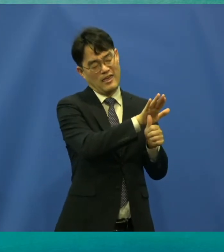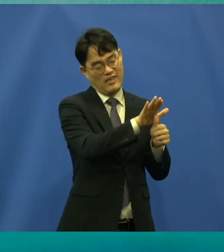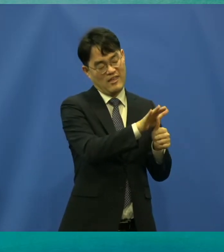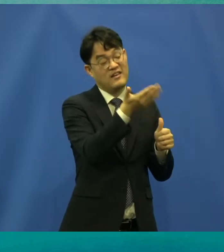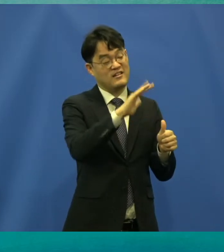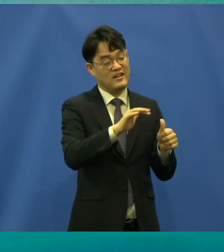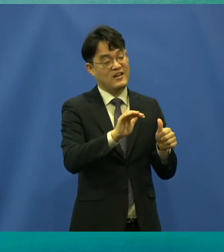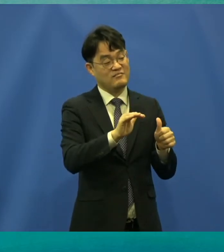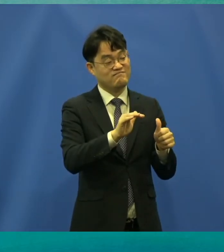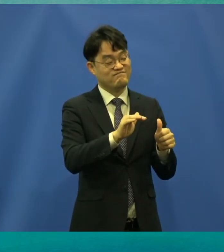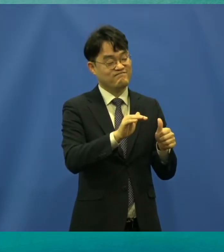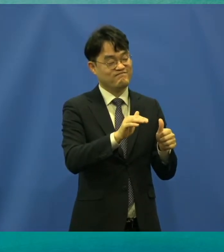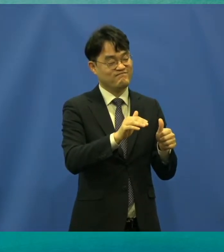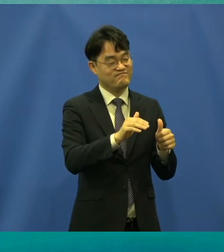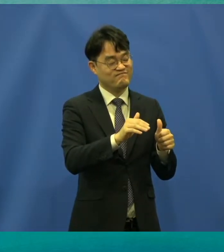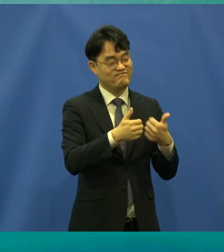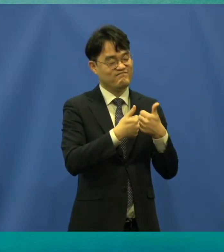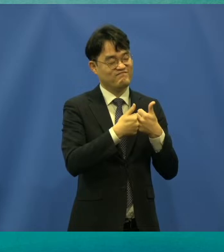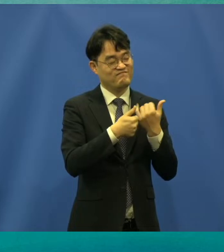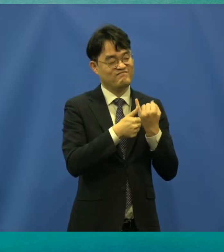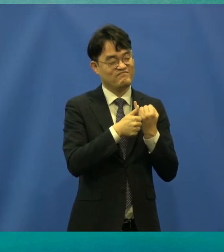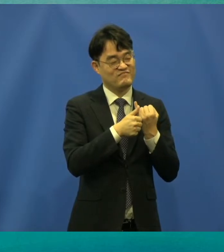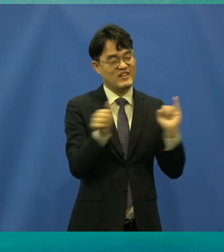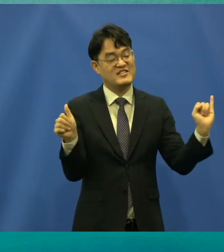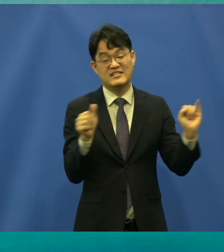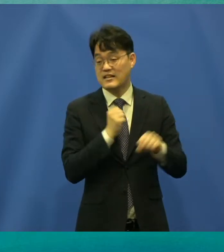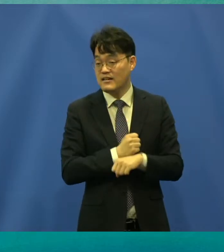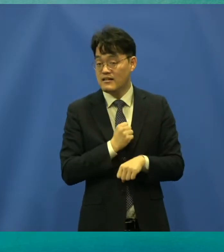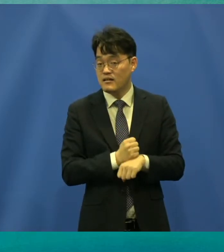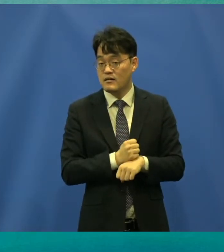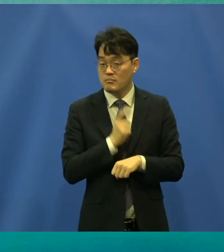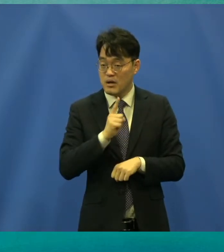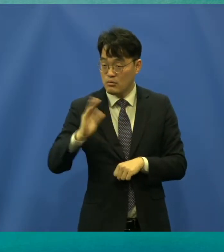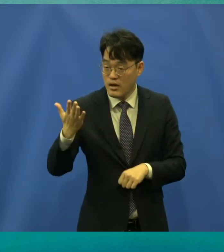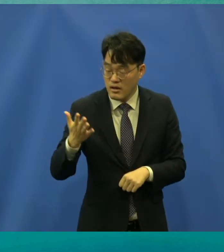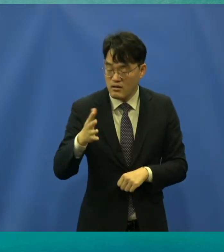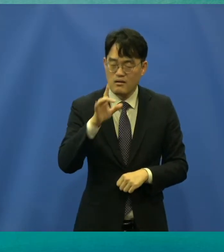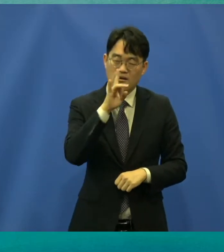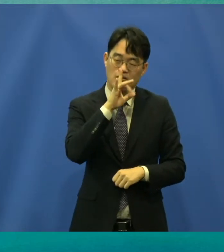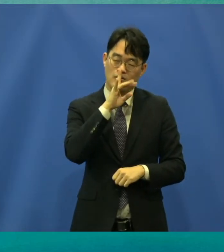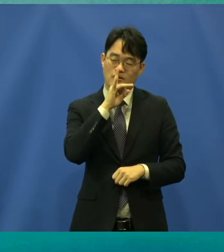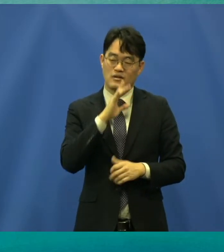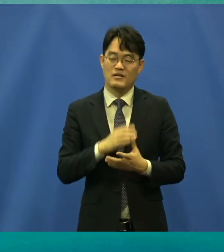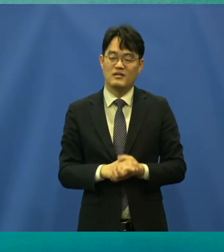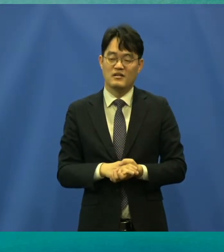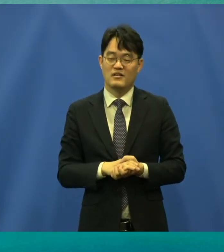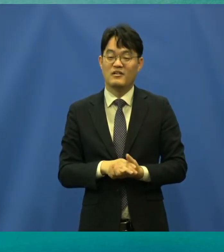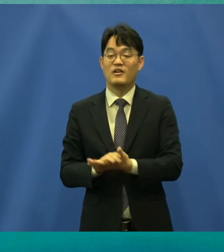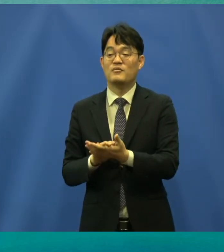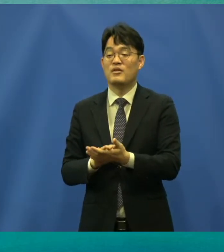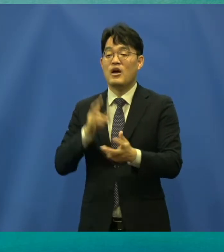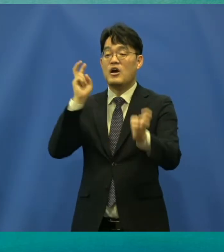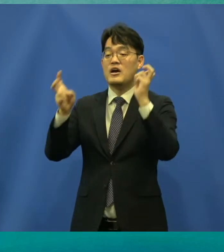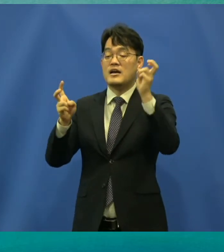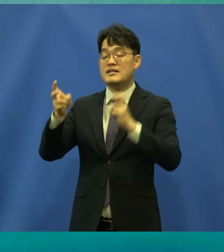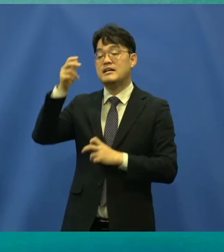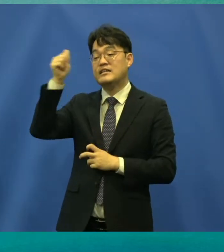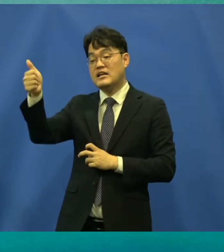회사에서 실수를 했습니다. 사장이 용서를 다 했다고 말했습니다. 그 다음날 출근했더니 책상이 없어졌습니다.